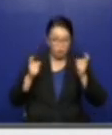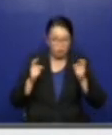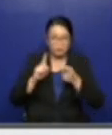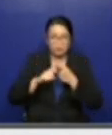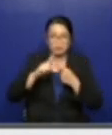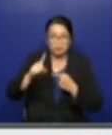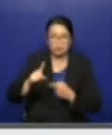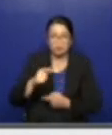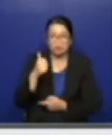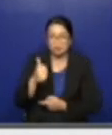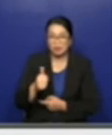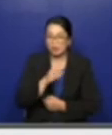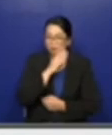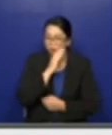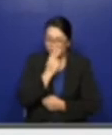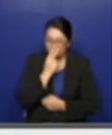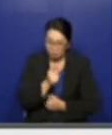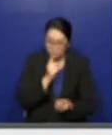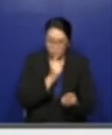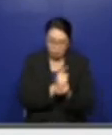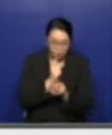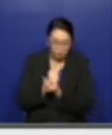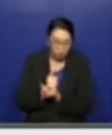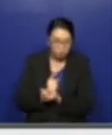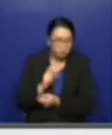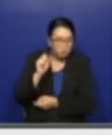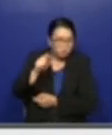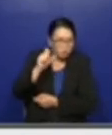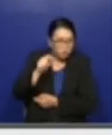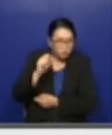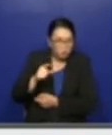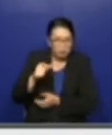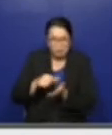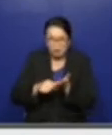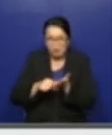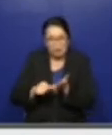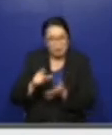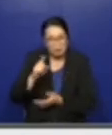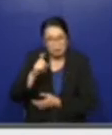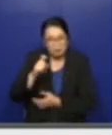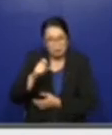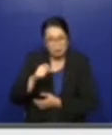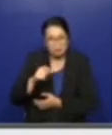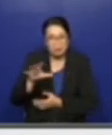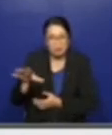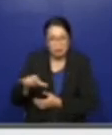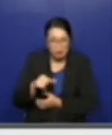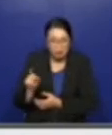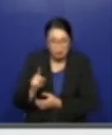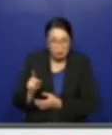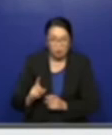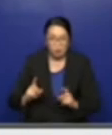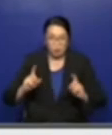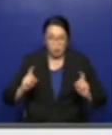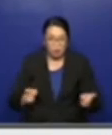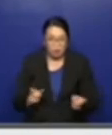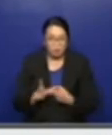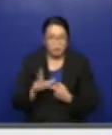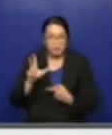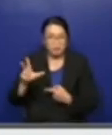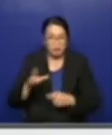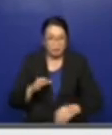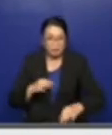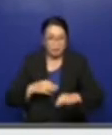ได้และหากเห็นว่าจำเป็นเร่งด่วนจนไม่อาจหลีกเลี่ยงได้เนี่ยให้ใช้วงเล็บ3ก็ได้คือเ